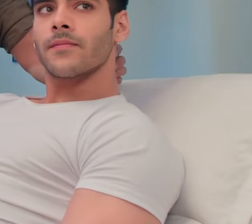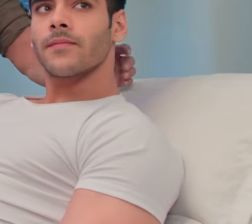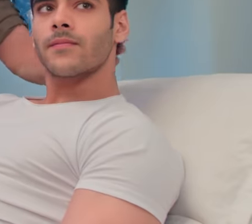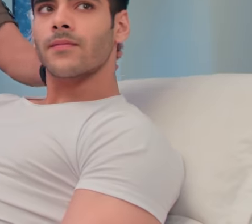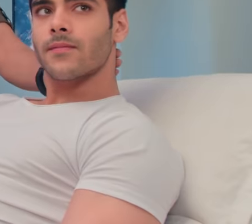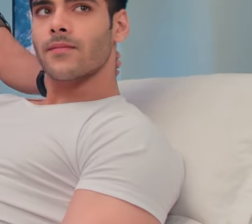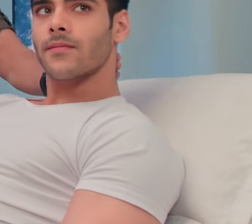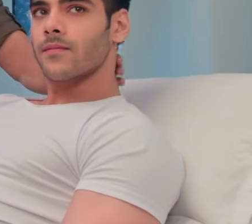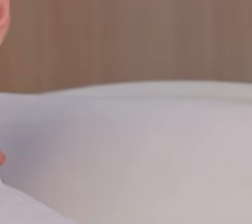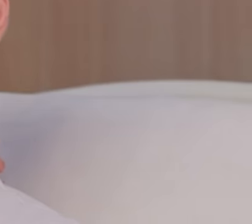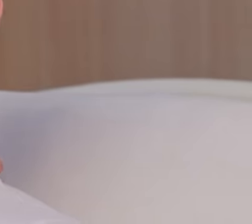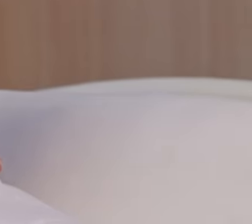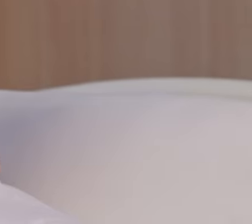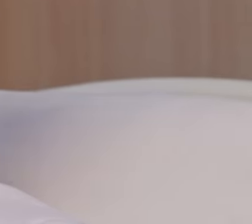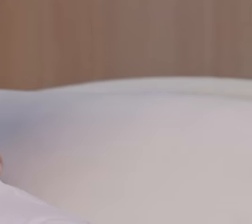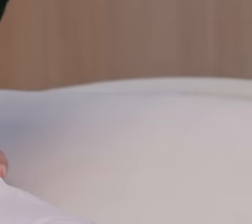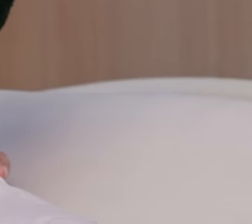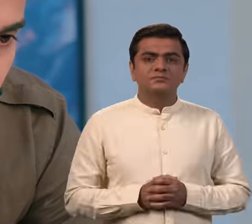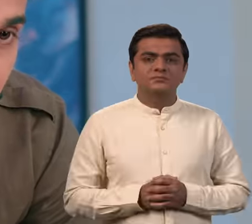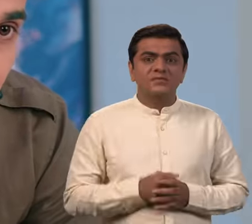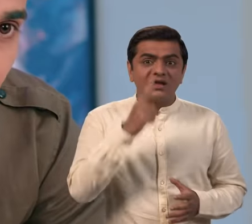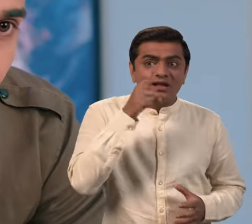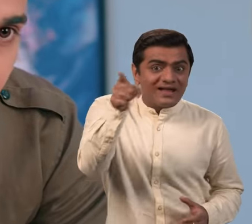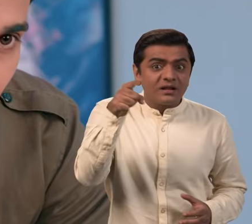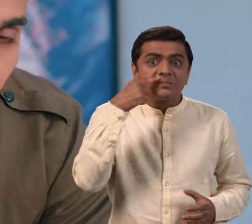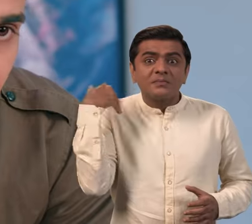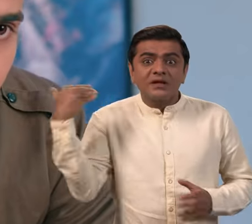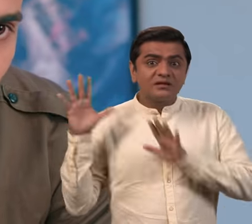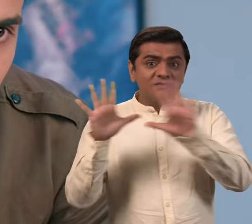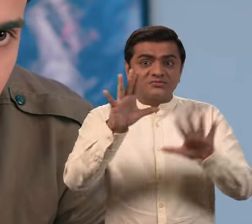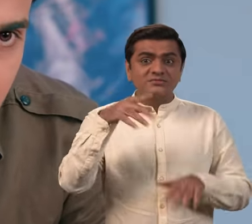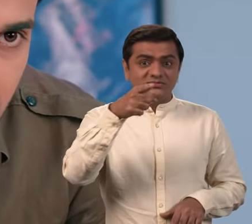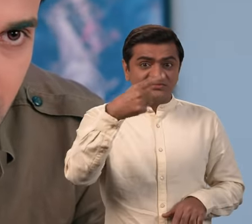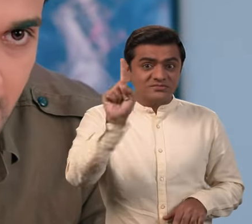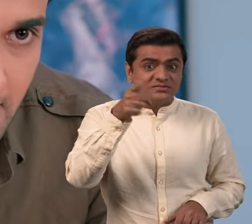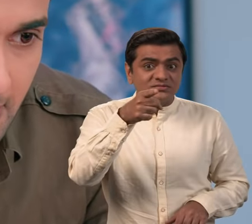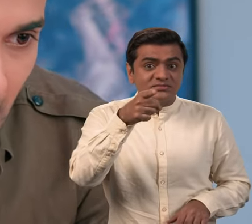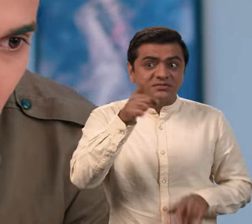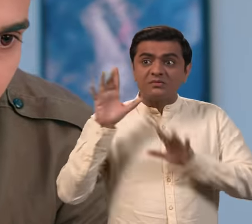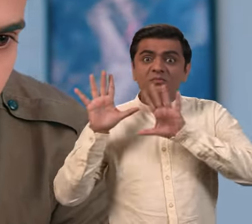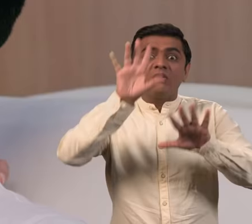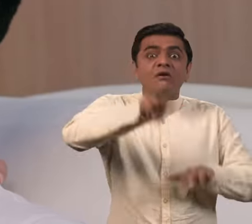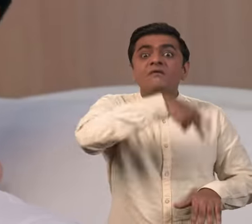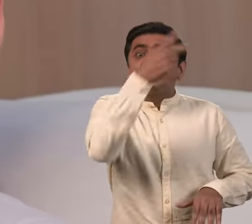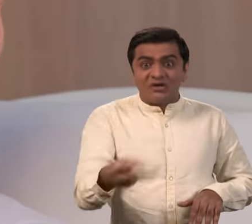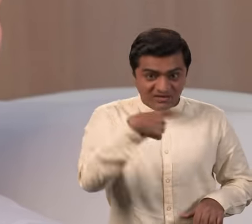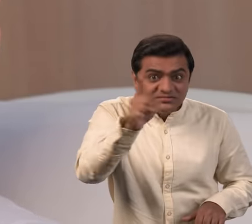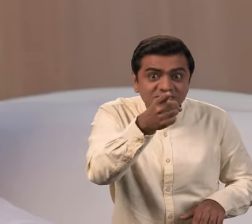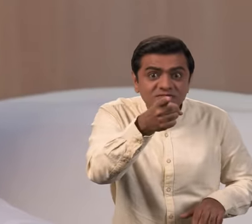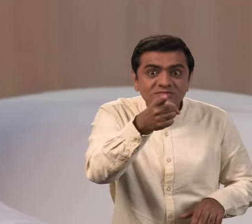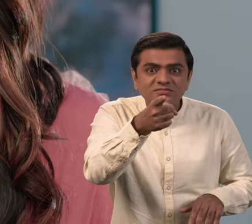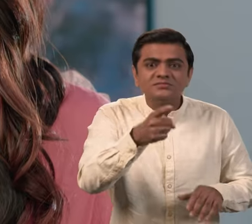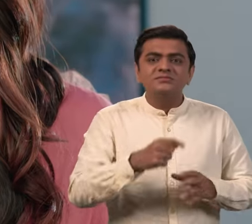जी विराट, इसी लड़की के भाइयों ने तुझे छत से फेंका था ना, तभी तो गिरा ना, है ना?